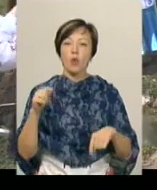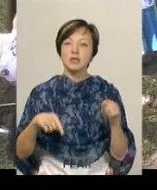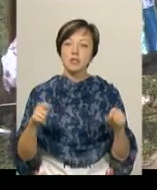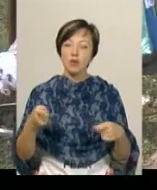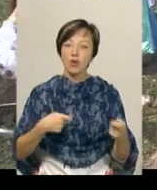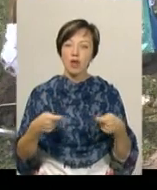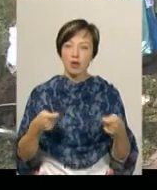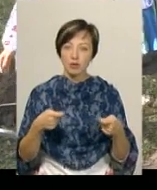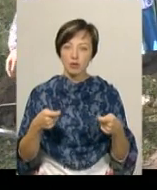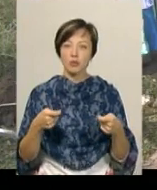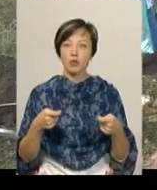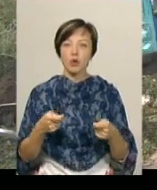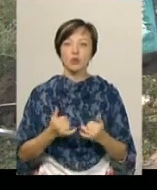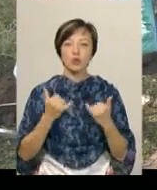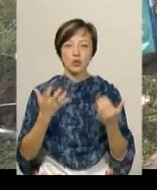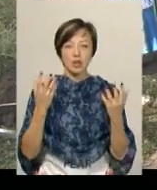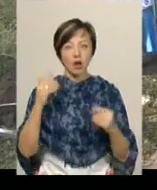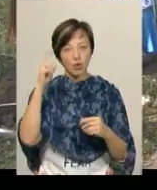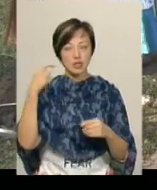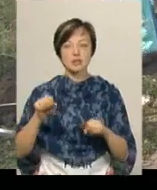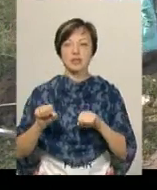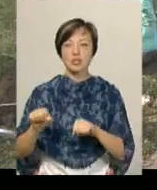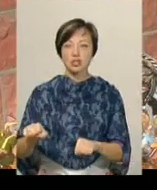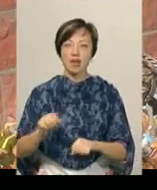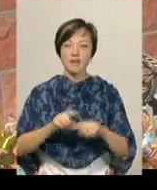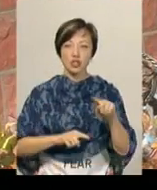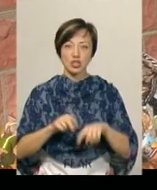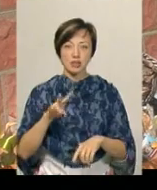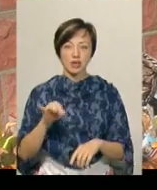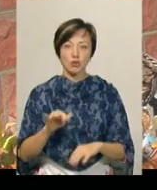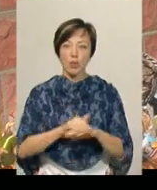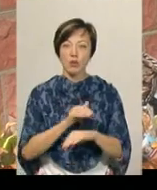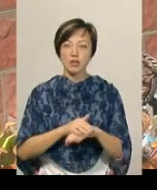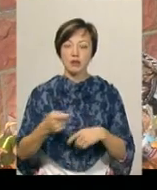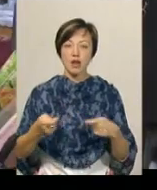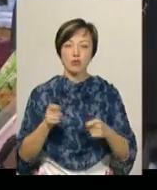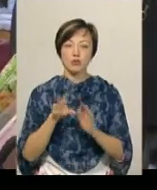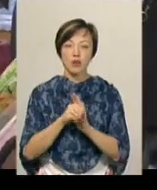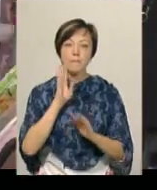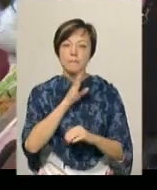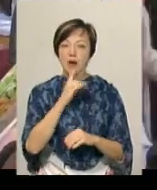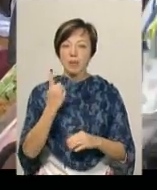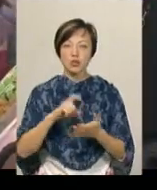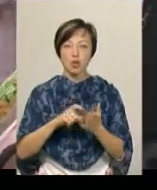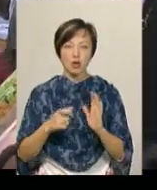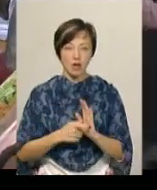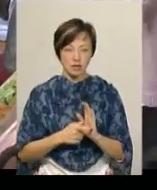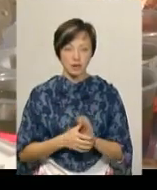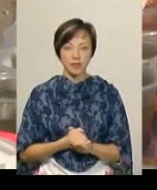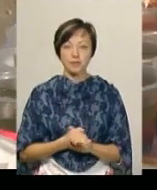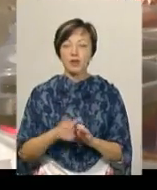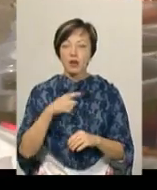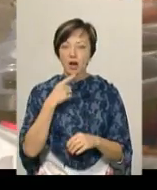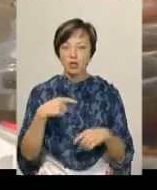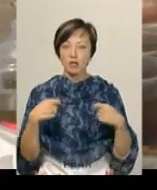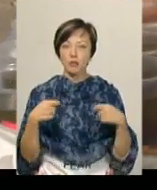ярмарку, приуроченого до Дня козацтва, до Дня захисника вітчизни. До благодійного ярмарку долучилася мама першокласника Катерина Казва. Каже,